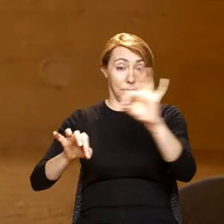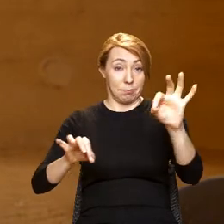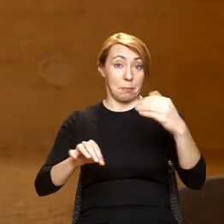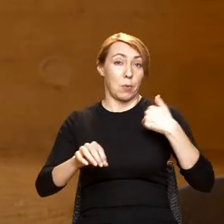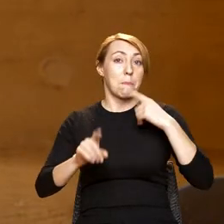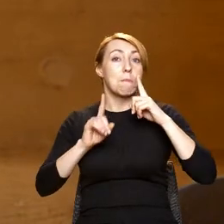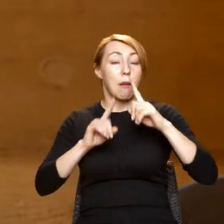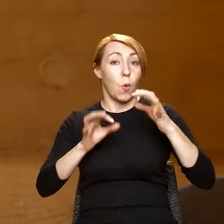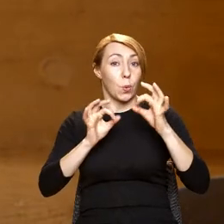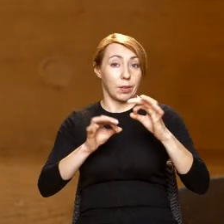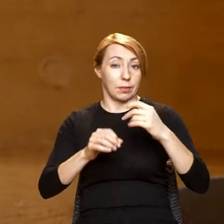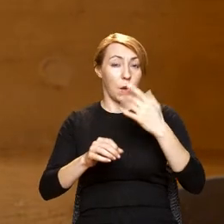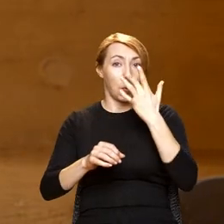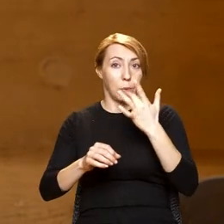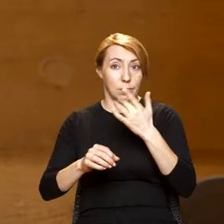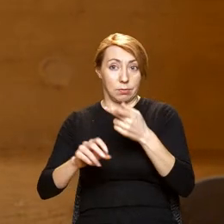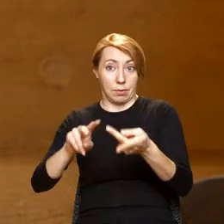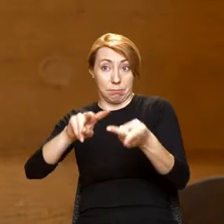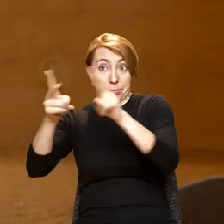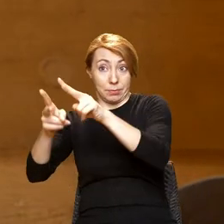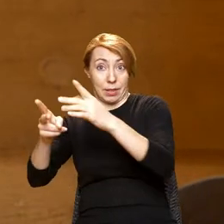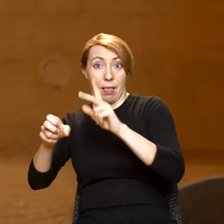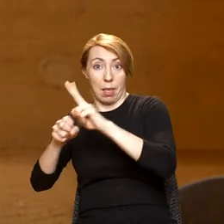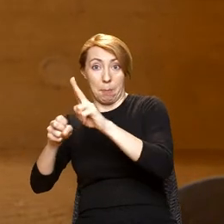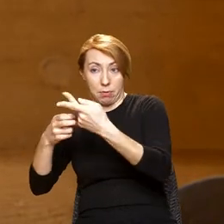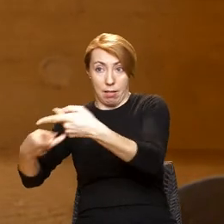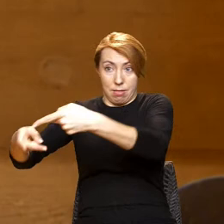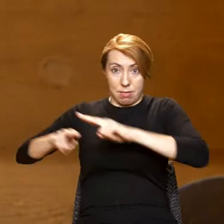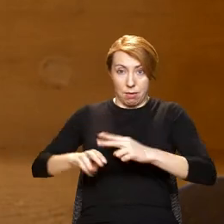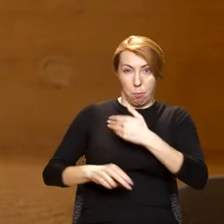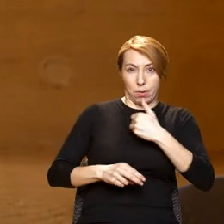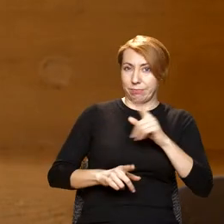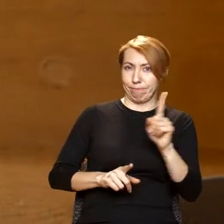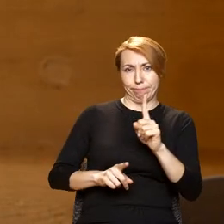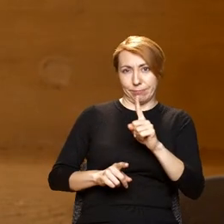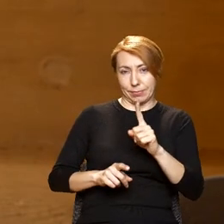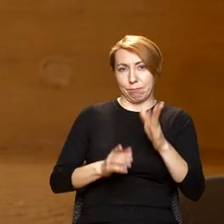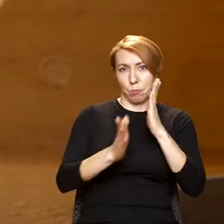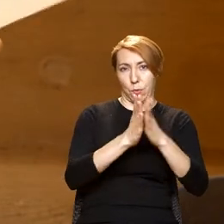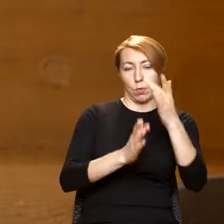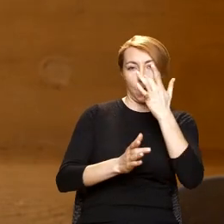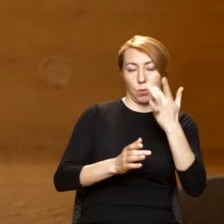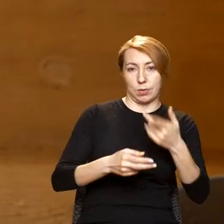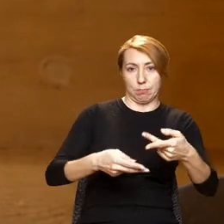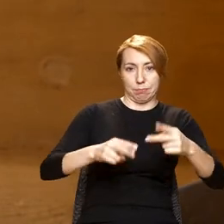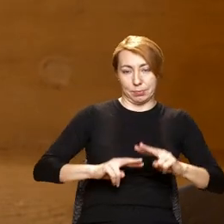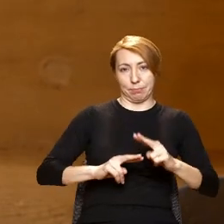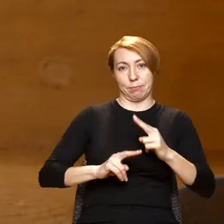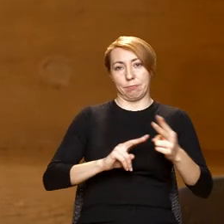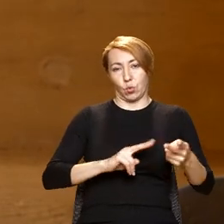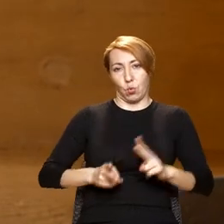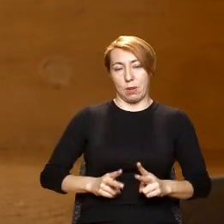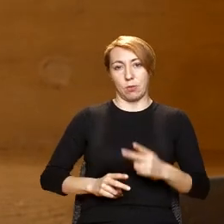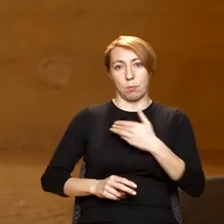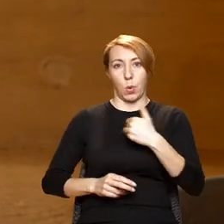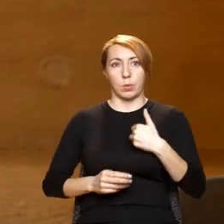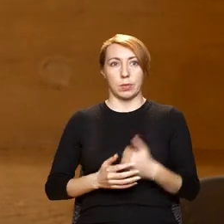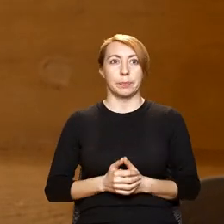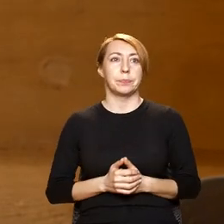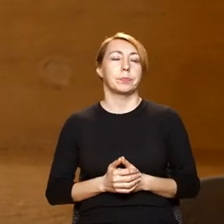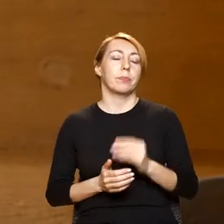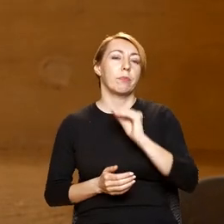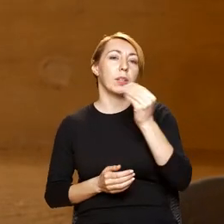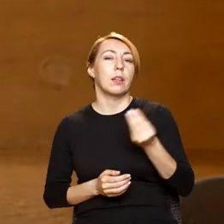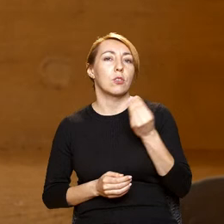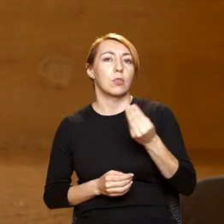To chyba mniej więcej tyle. A jeszcze jedną trudnością, wielką trudnością, która czasami powodowała,